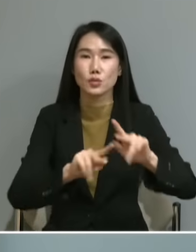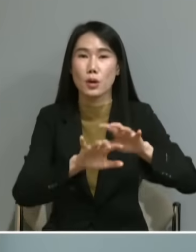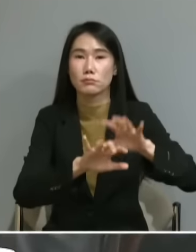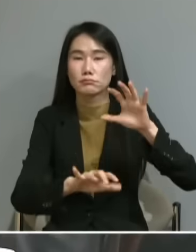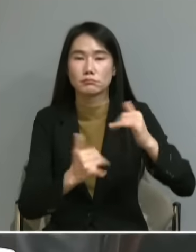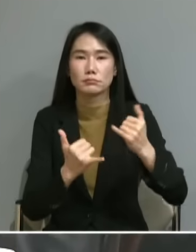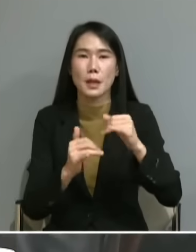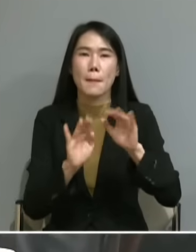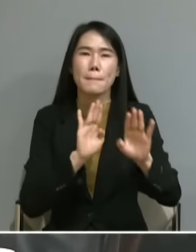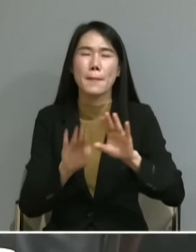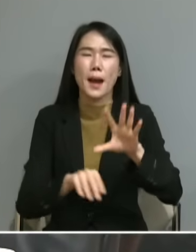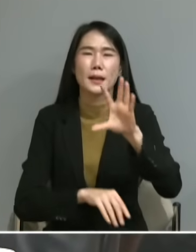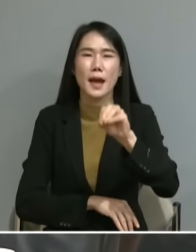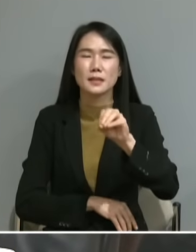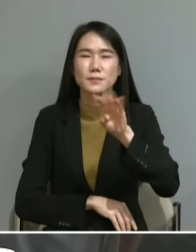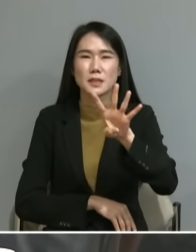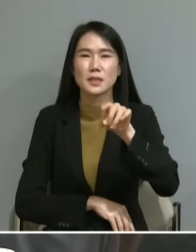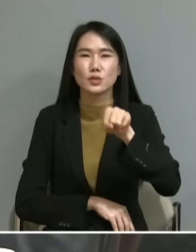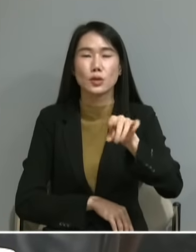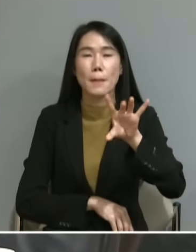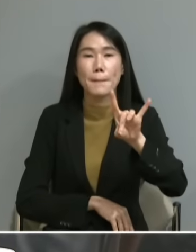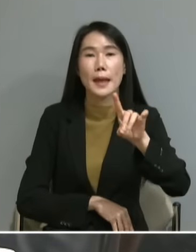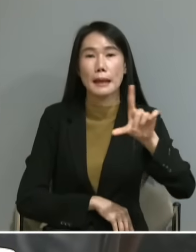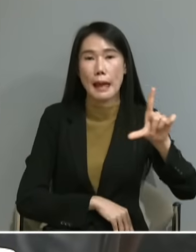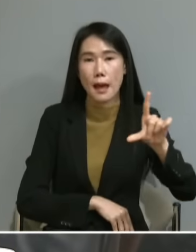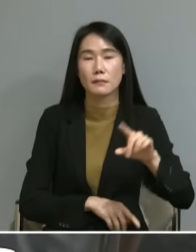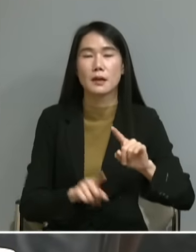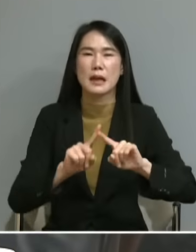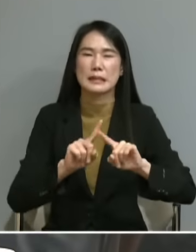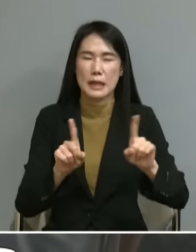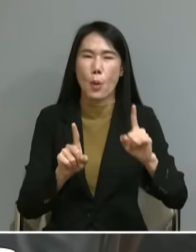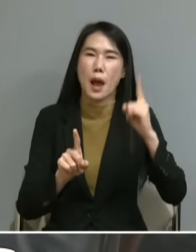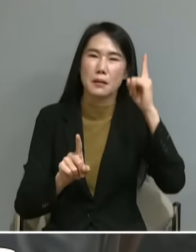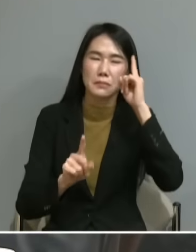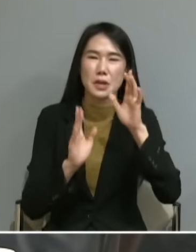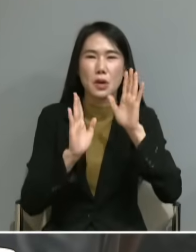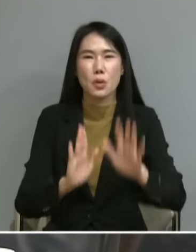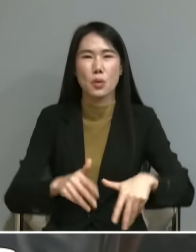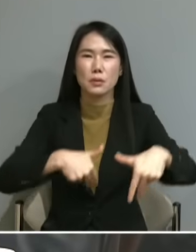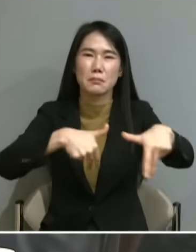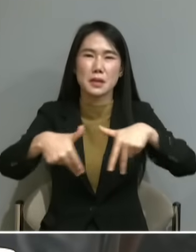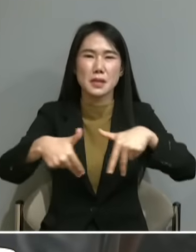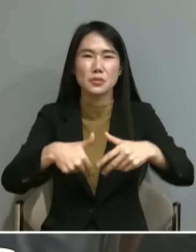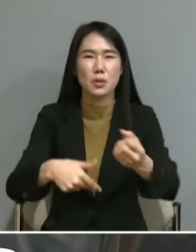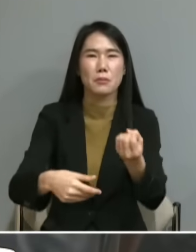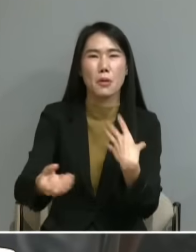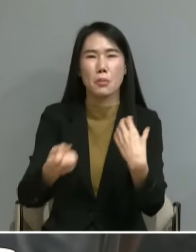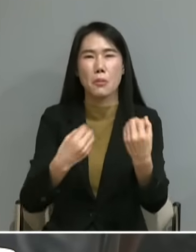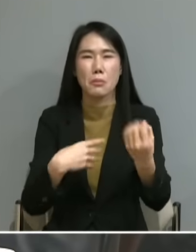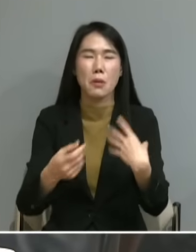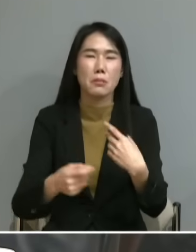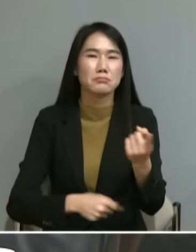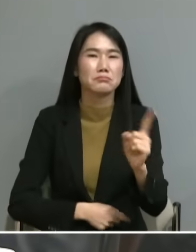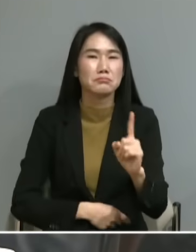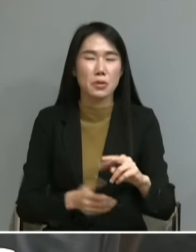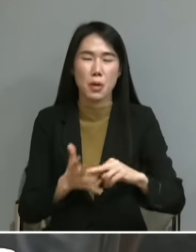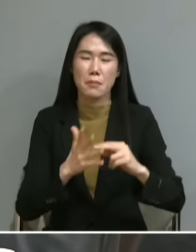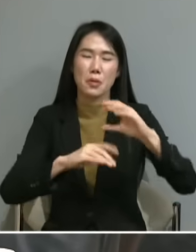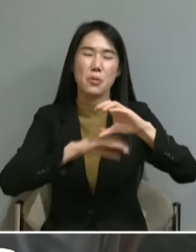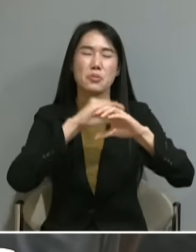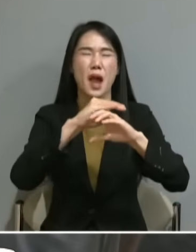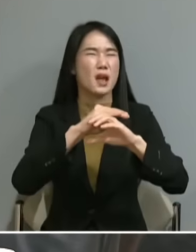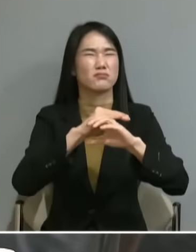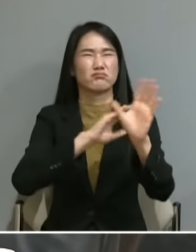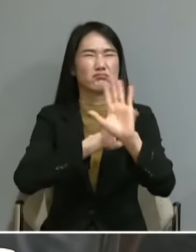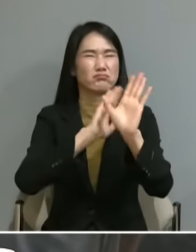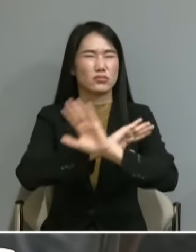ที่ 54.8 ล้านนะครับแต่มีเสียงสะท้อนมาในหลายส่วนครับบางส่วนบอกว่าไม่ควรทำโครงการนี้เล